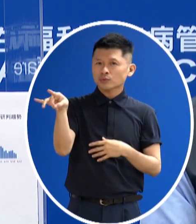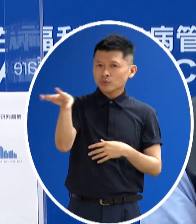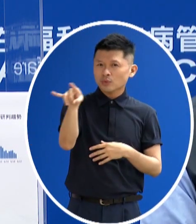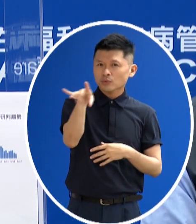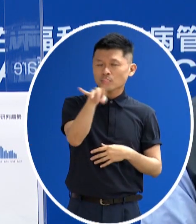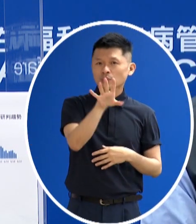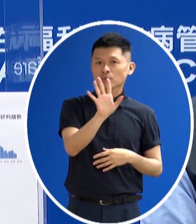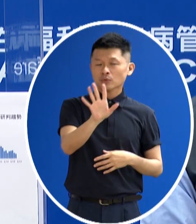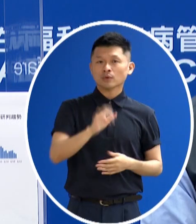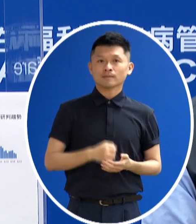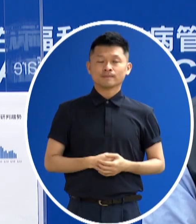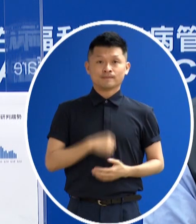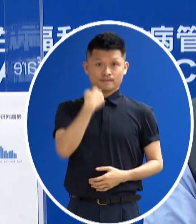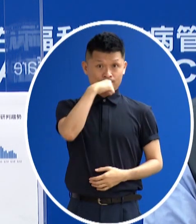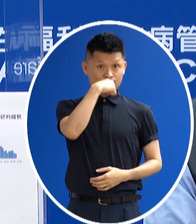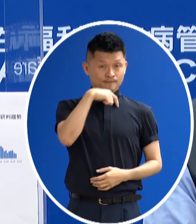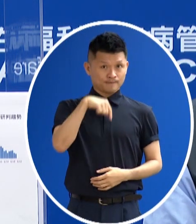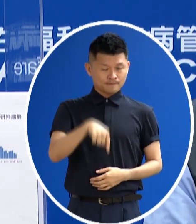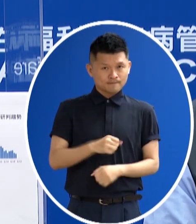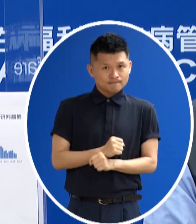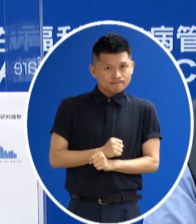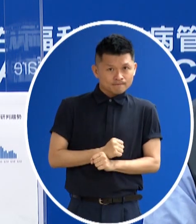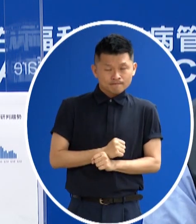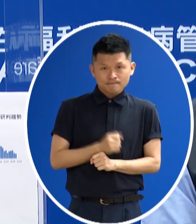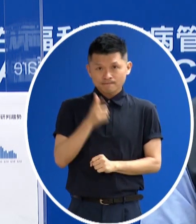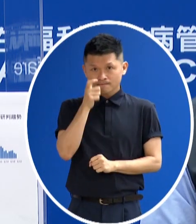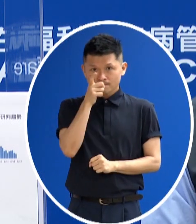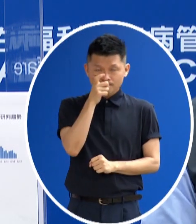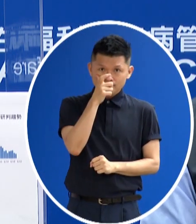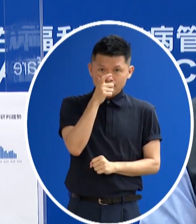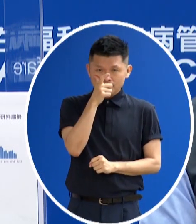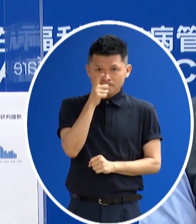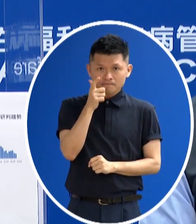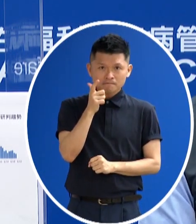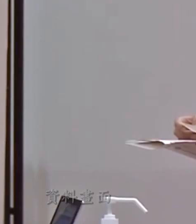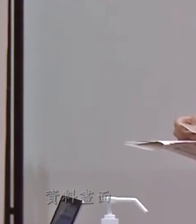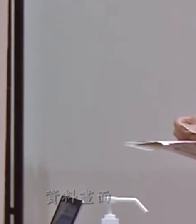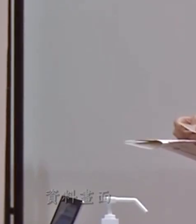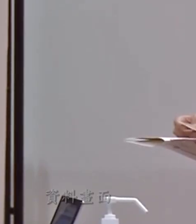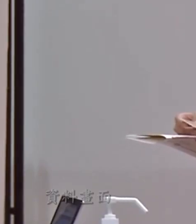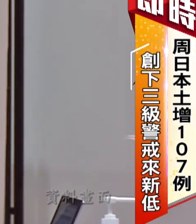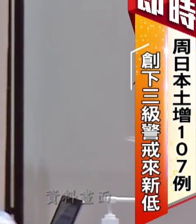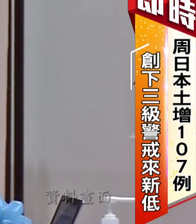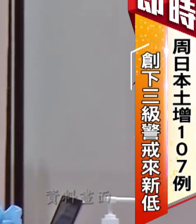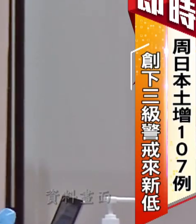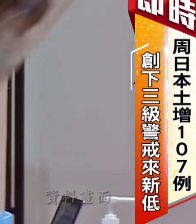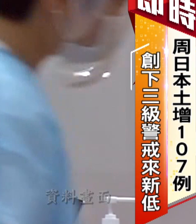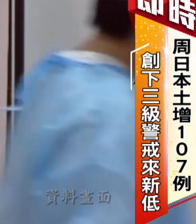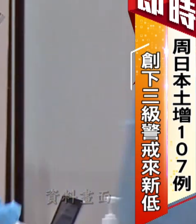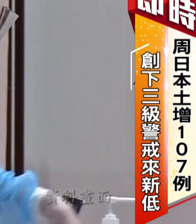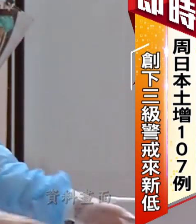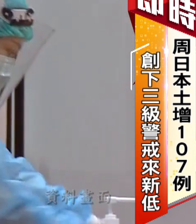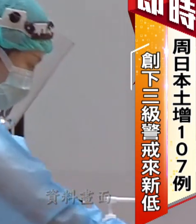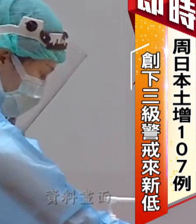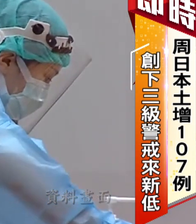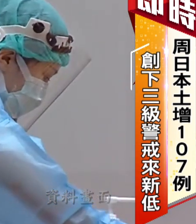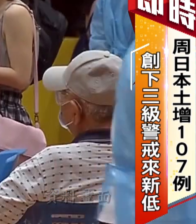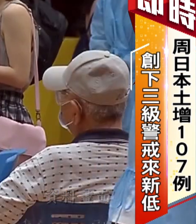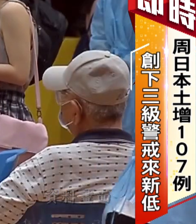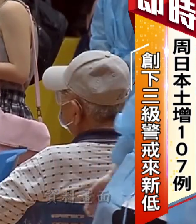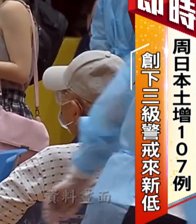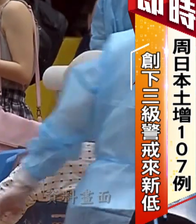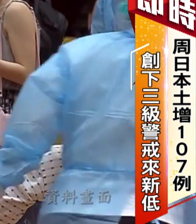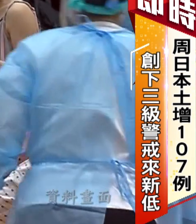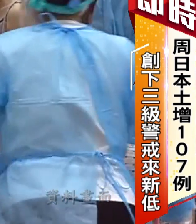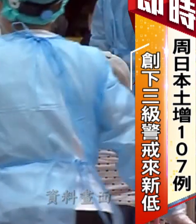那我们当然也会持续密切注意这样的一个发展。 目前台湾的疫苗覆盖率大约是6.4%，